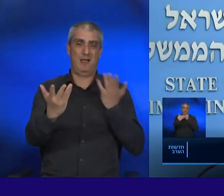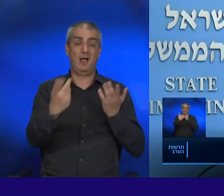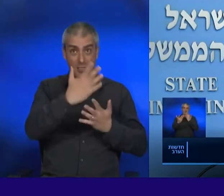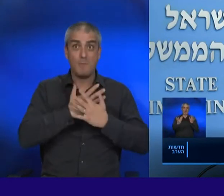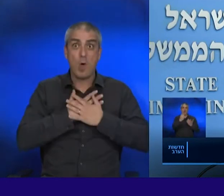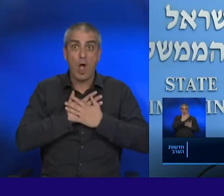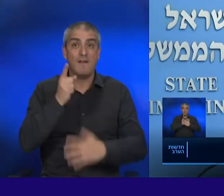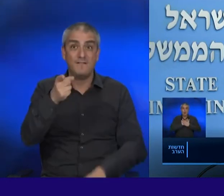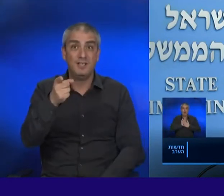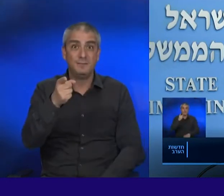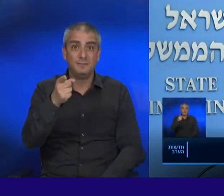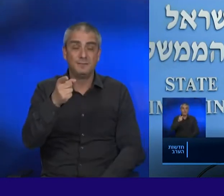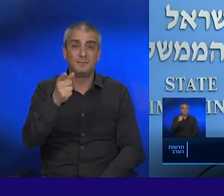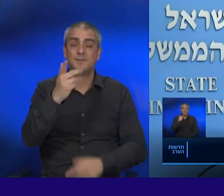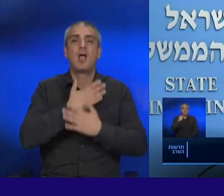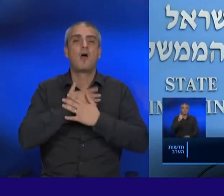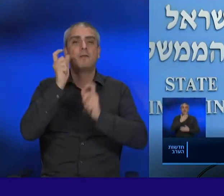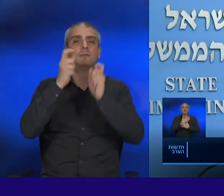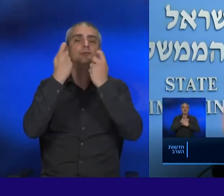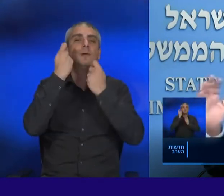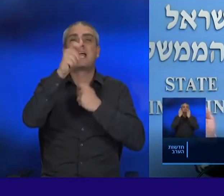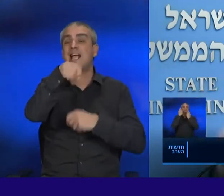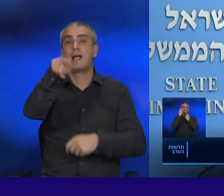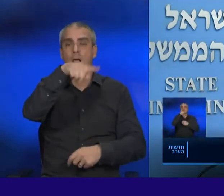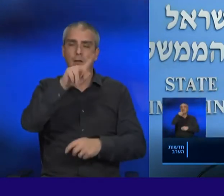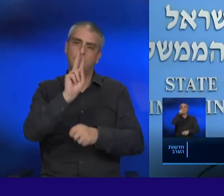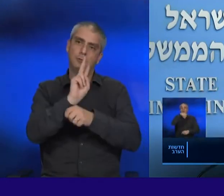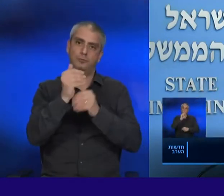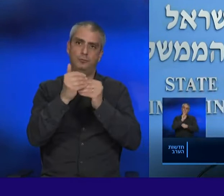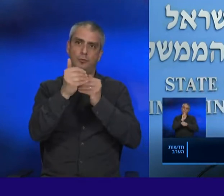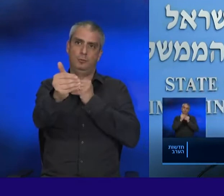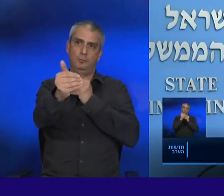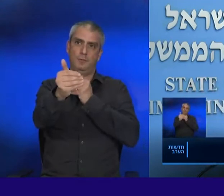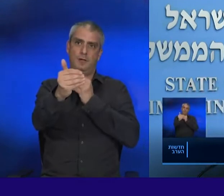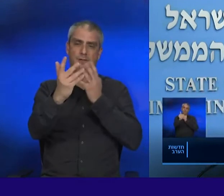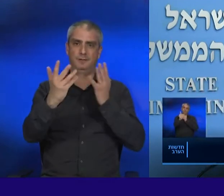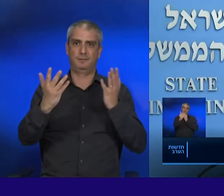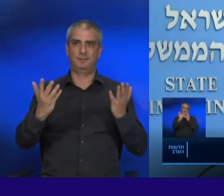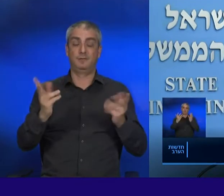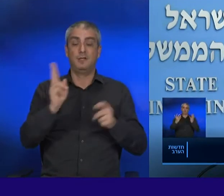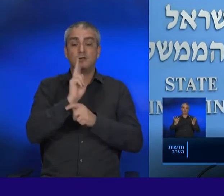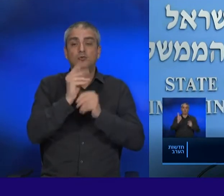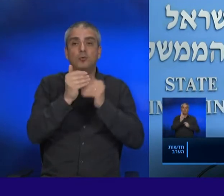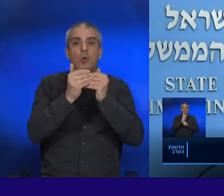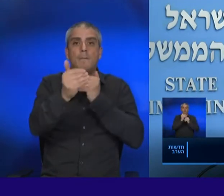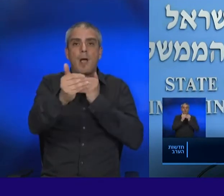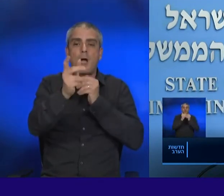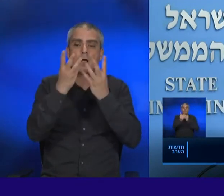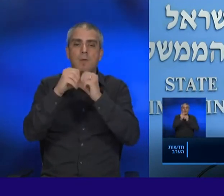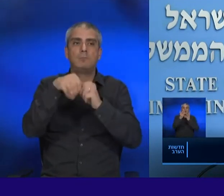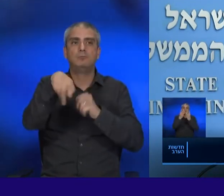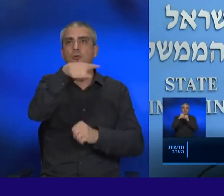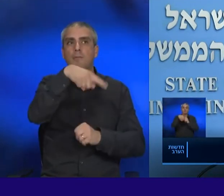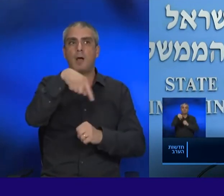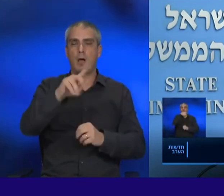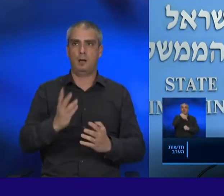אוהבים את העיקרים לכם מכל, שימרו על מרחק מהם. שמרון מרחק מבני המשפחה,